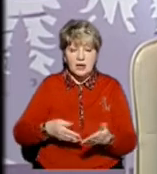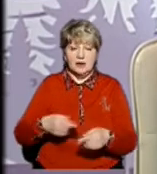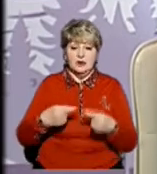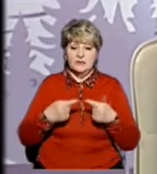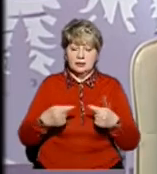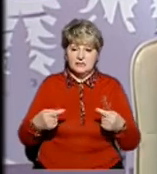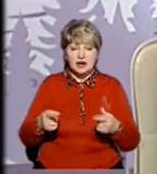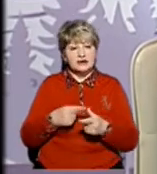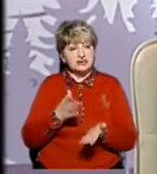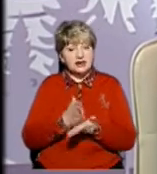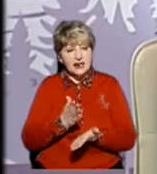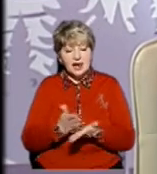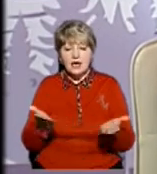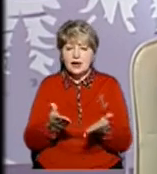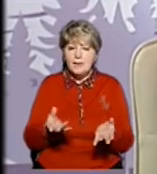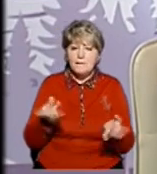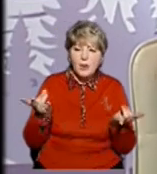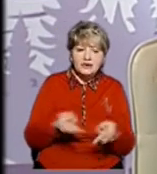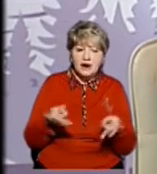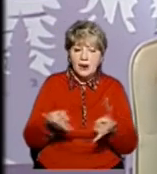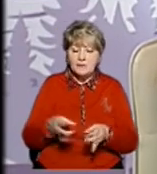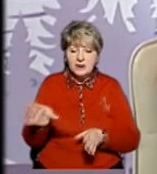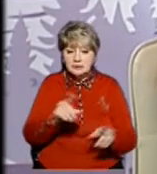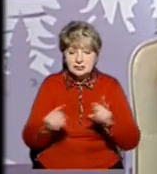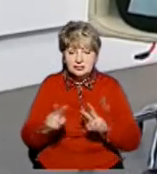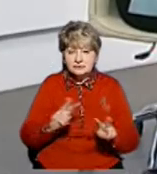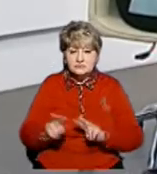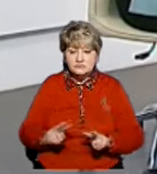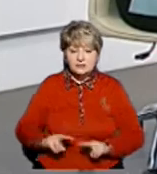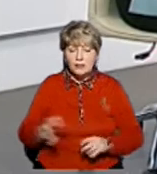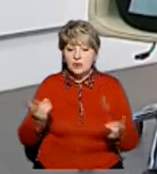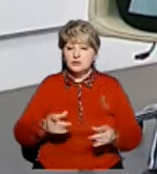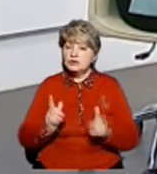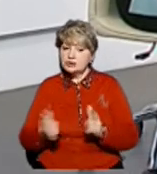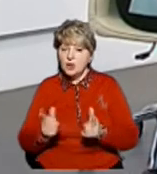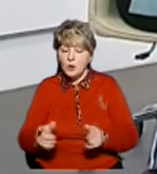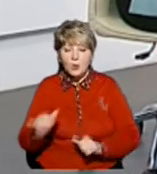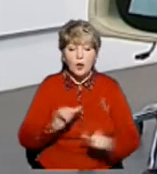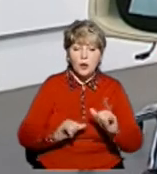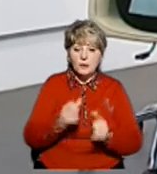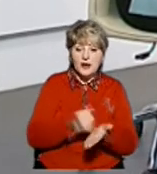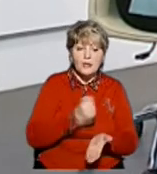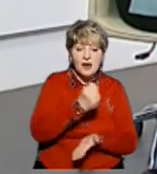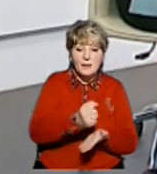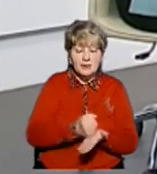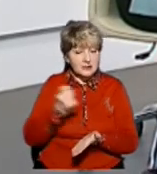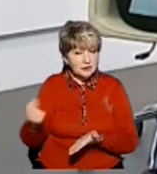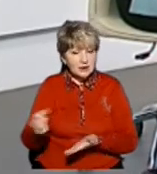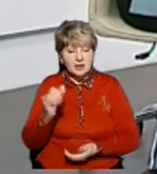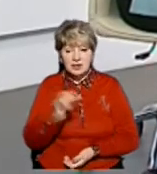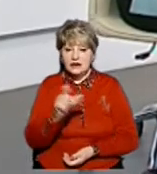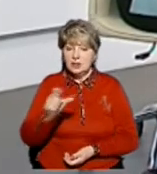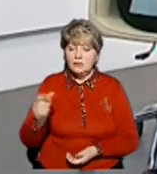паспортні дані, чи є якісь потреби. Все це треба узгодити і зрозуміти, куди ж ми цю людину направляємо. І люди, ті,